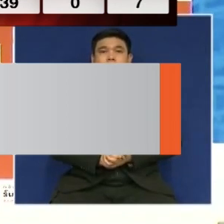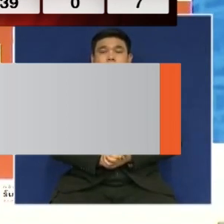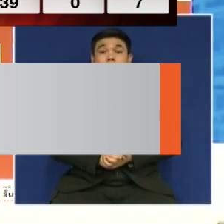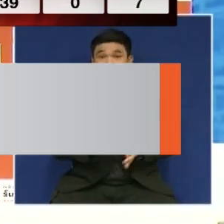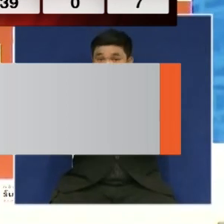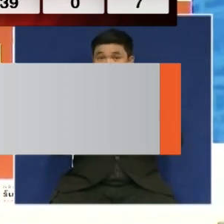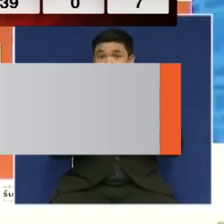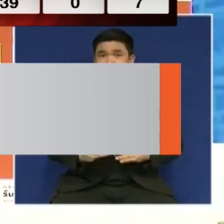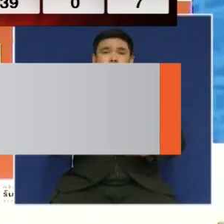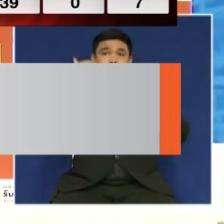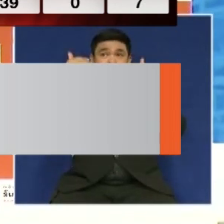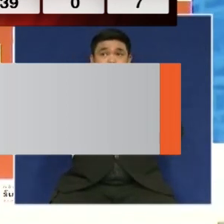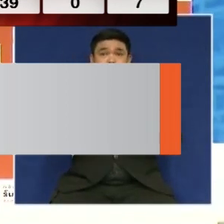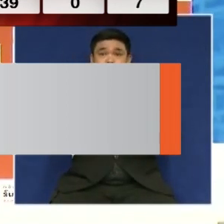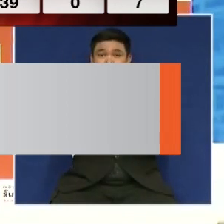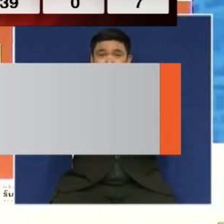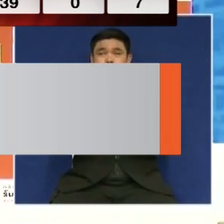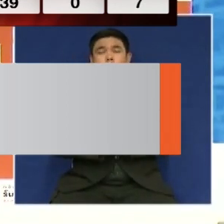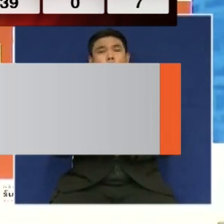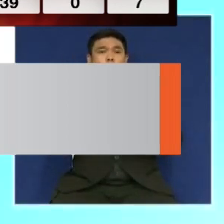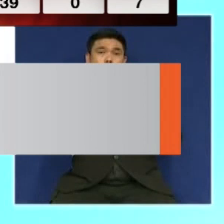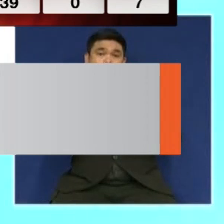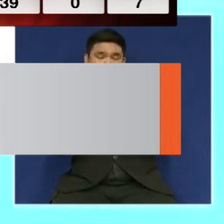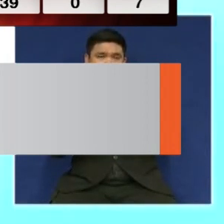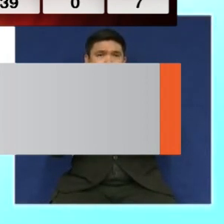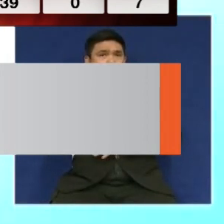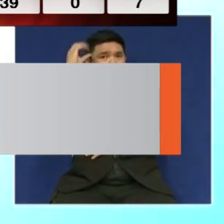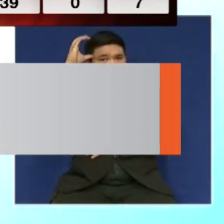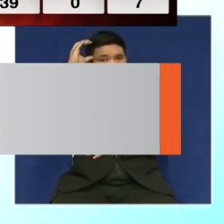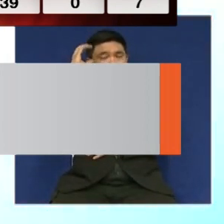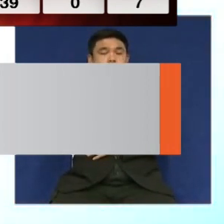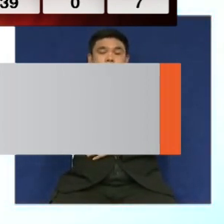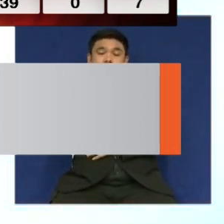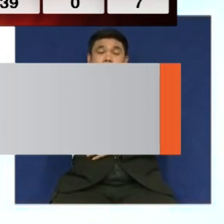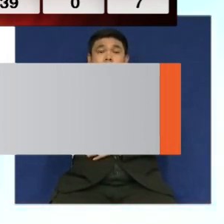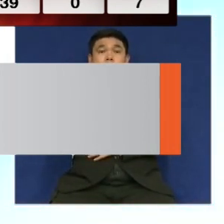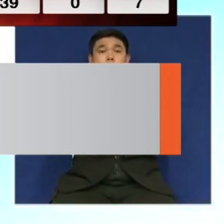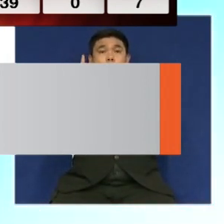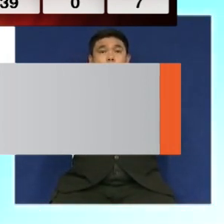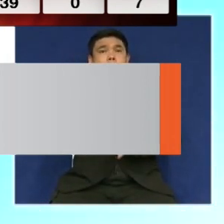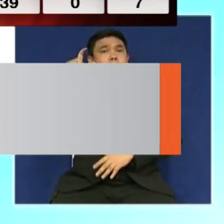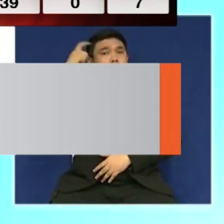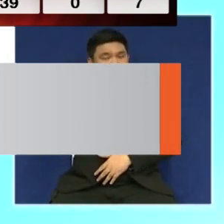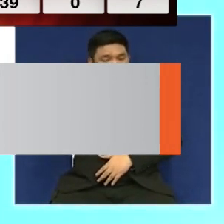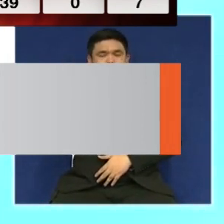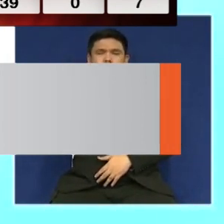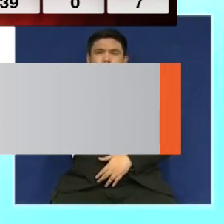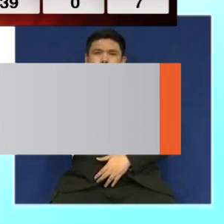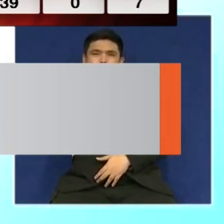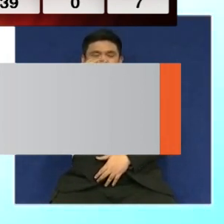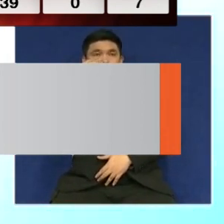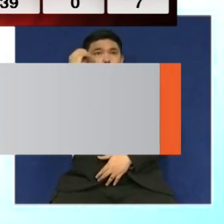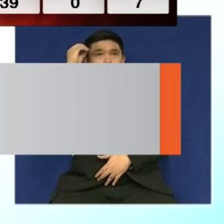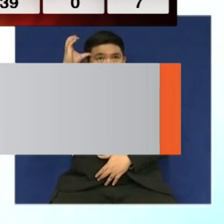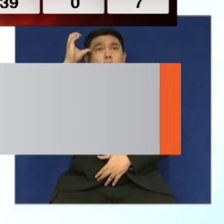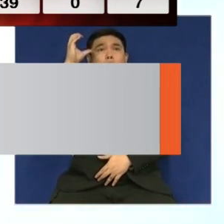อีกส่วนหนึ่งก็เป็นกิจกรรมในการดูแลสุขภาพให้ความรู้นะครับกับแรงงานต่างด้าวนะครับซึ่งก็จะทำ